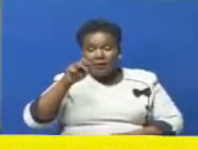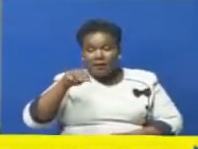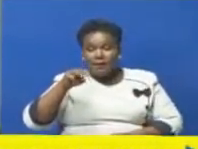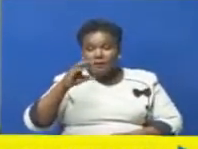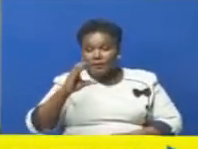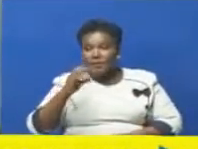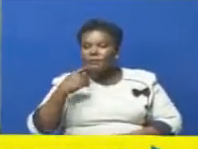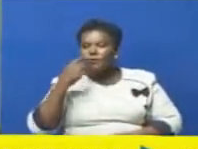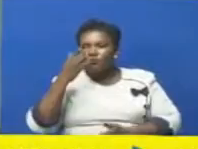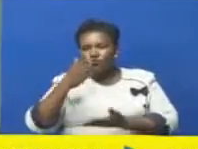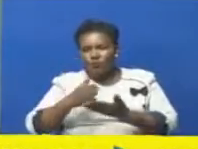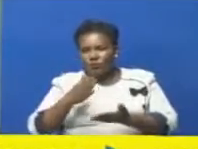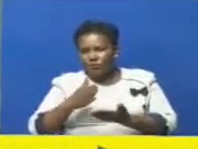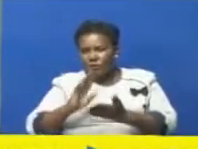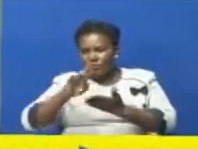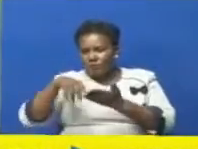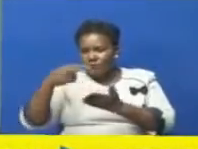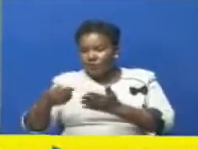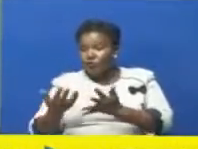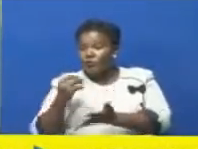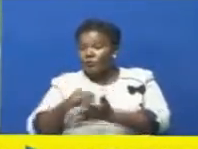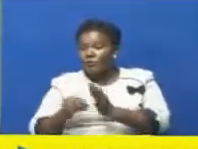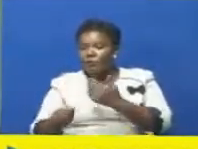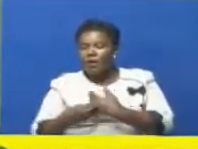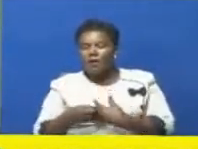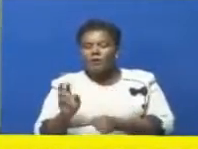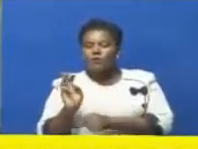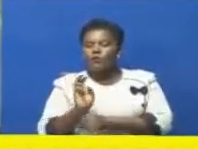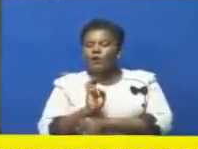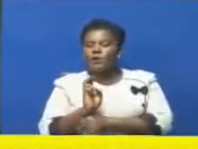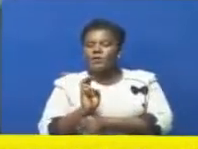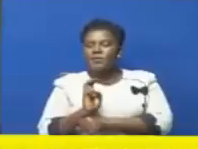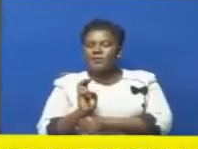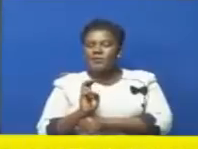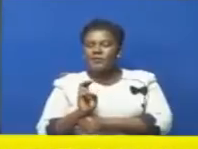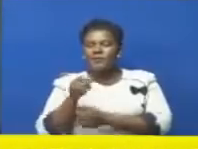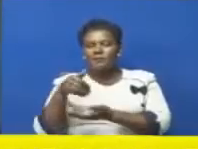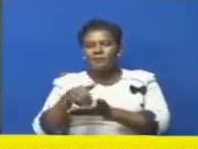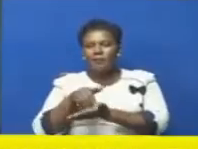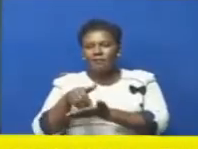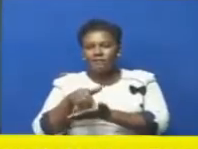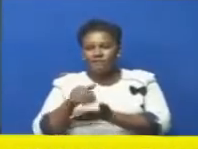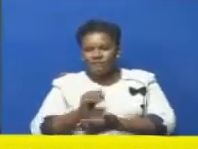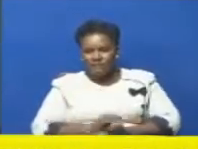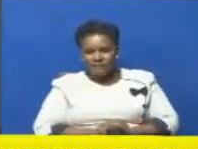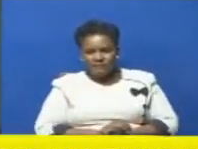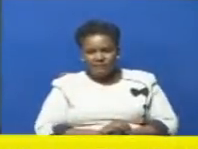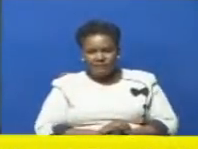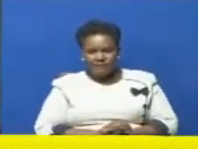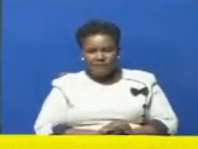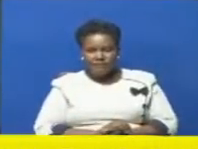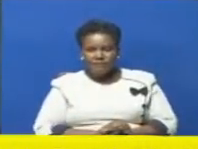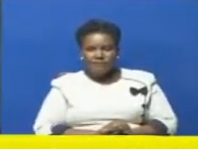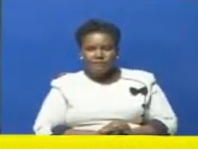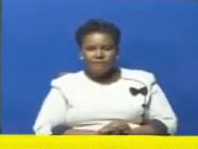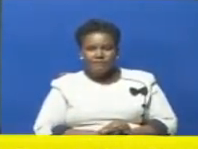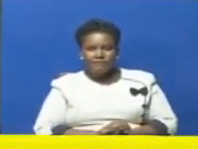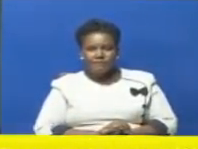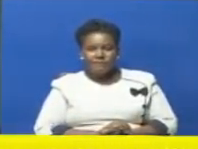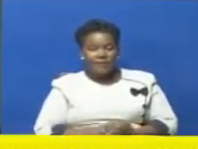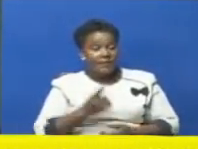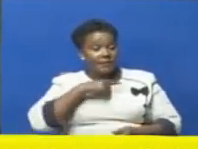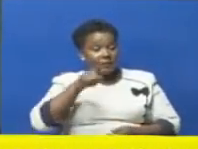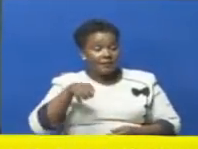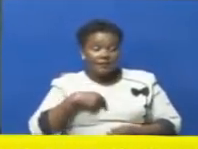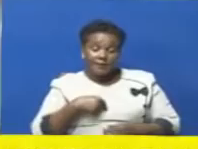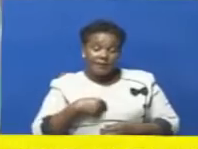kutokana na kukosa umakini katika safu yao ya ulinzi. Mechi na KMC sio mechi rahisi. Lakini tumeongea plan yetu kwamba dakika 15 za